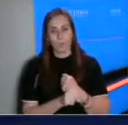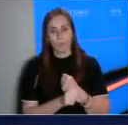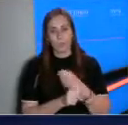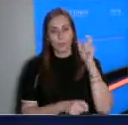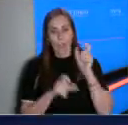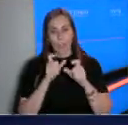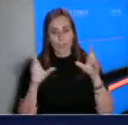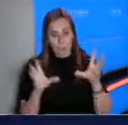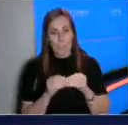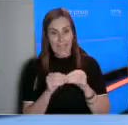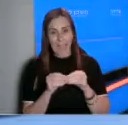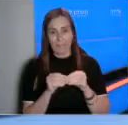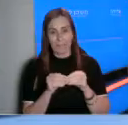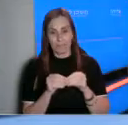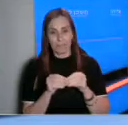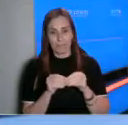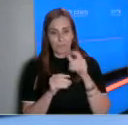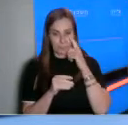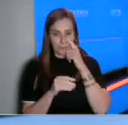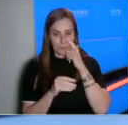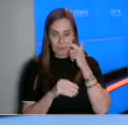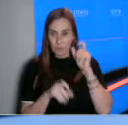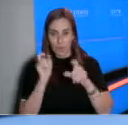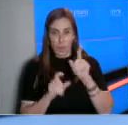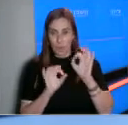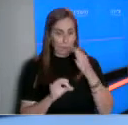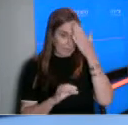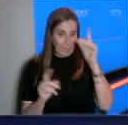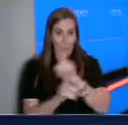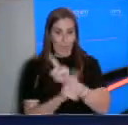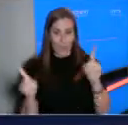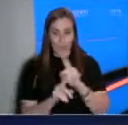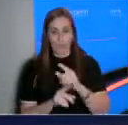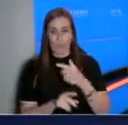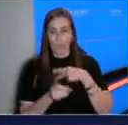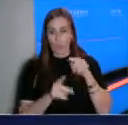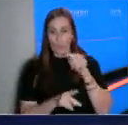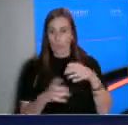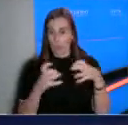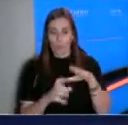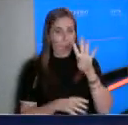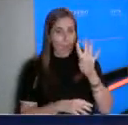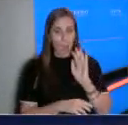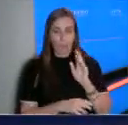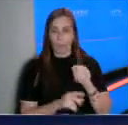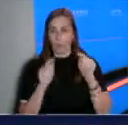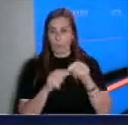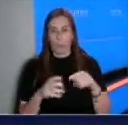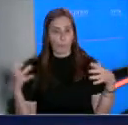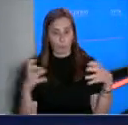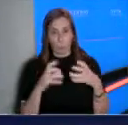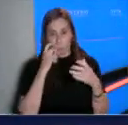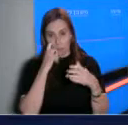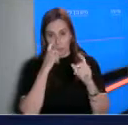שמכניסה אנשים יחד? כן. כן. גם אנשים שלא בהכרח מכירים אחד את השני. זאת אומרת, אתה יכול לבוא בקבוצה של ארבעה, ואתה יכול לבוא גם